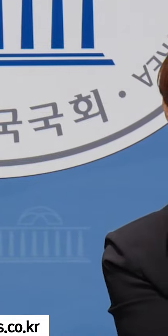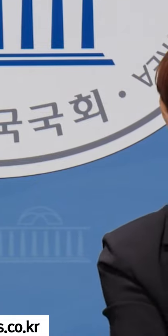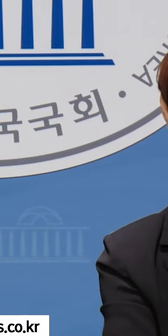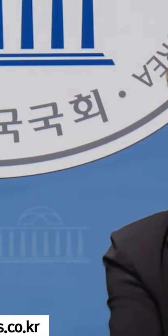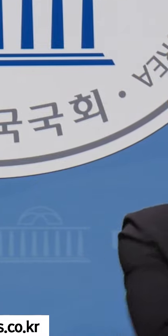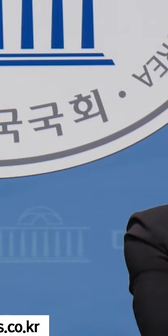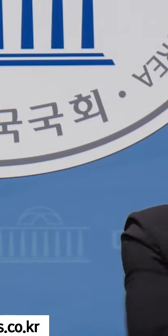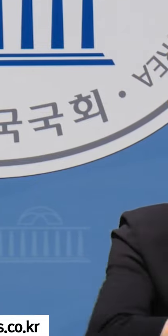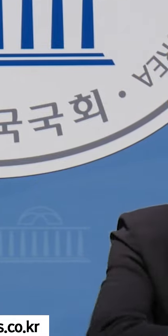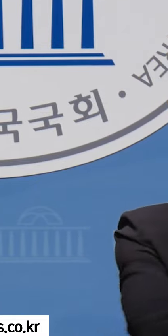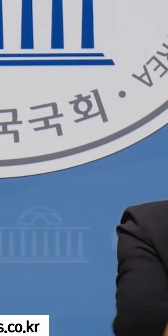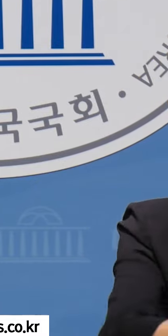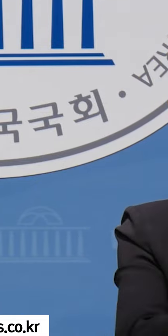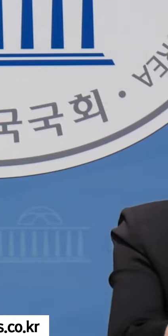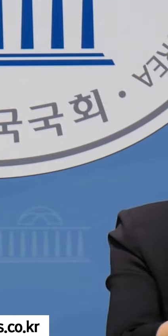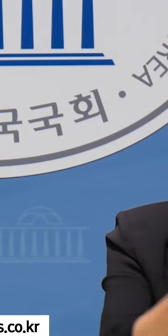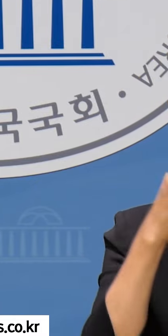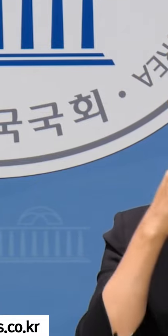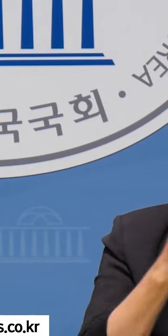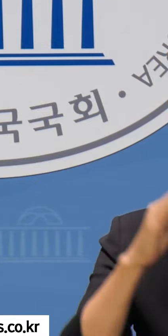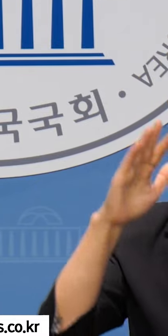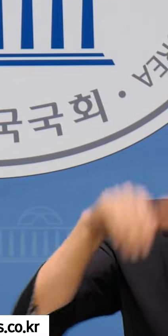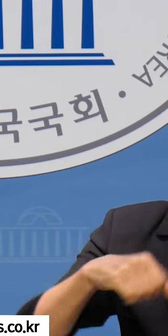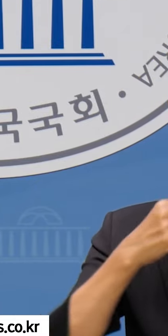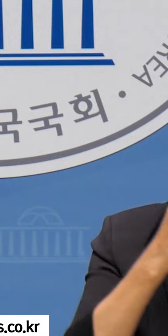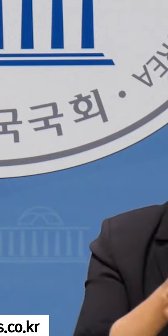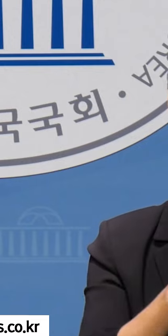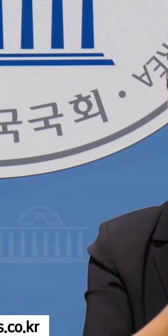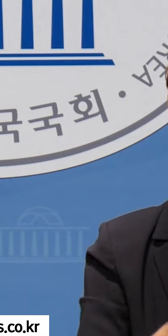사유화하고 민주주의를 무너뜨리고 있습니다.